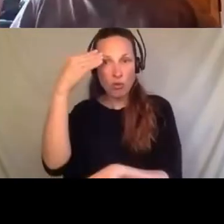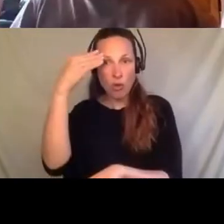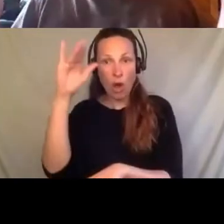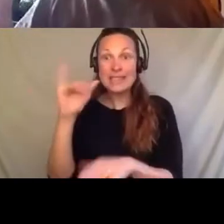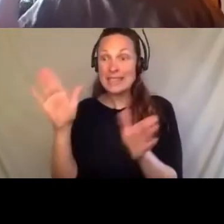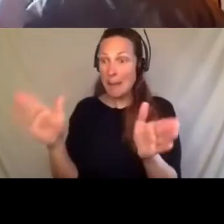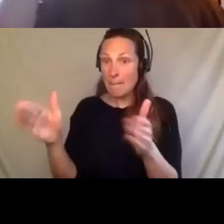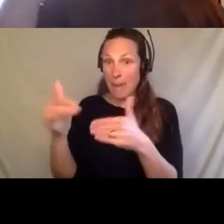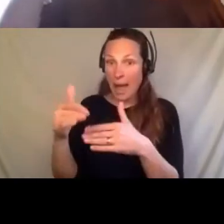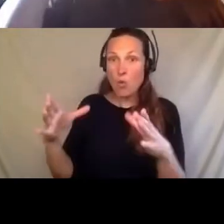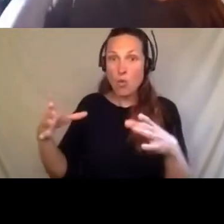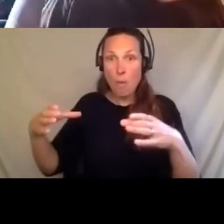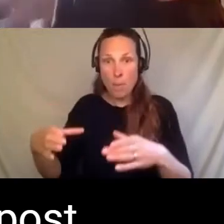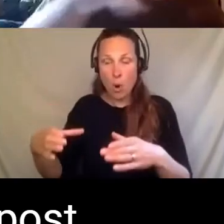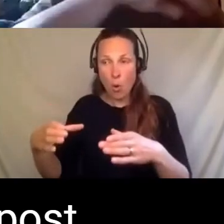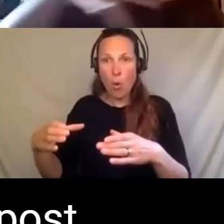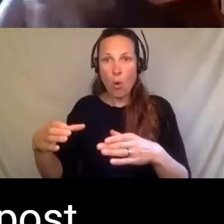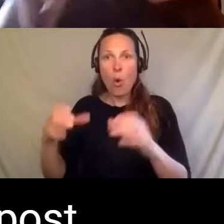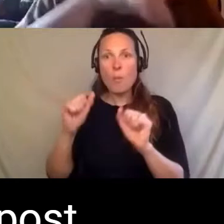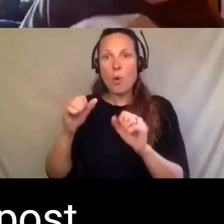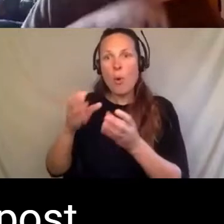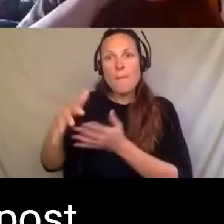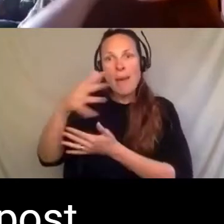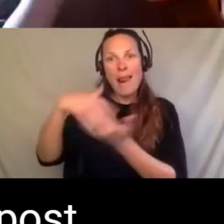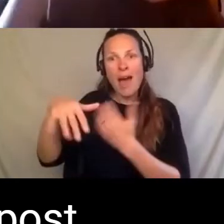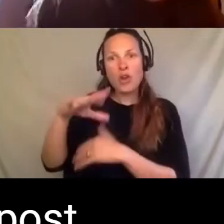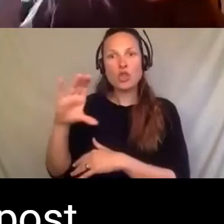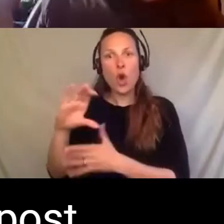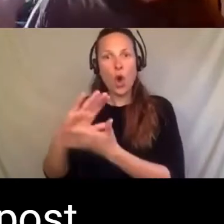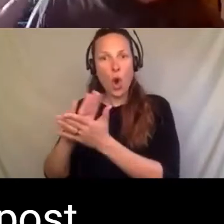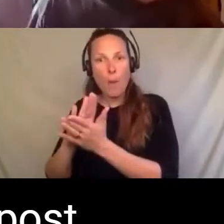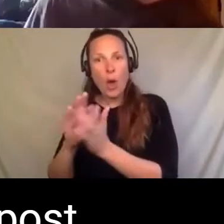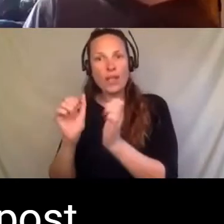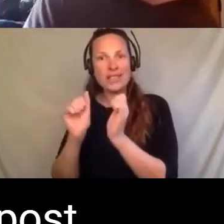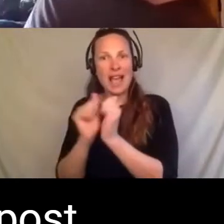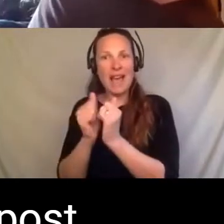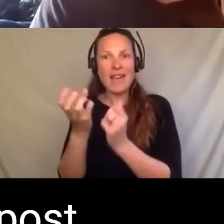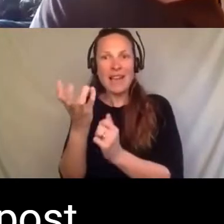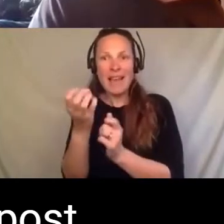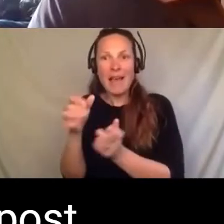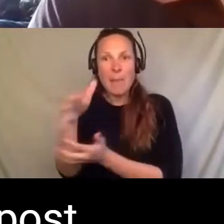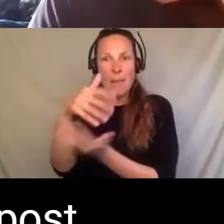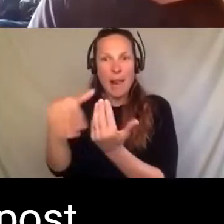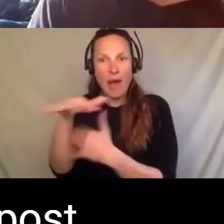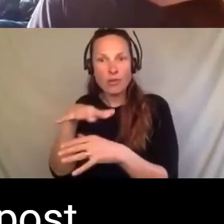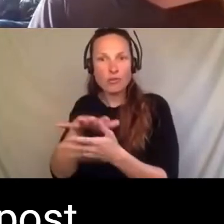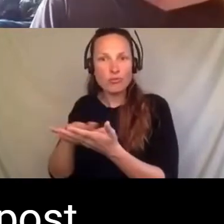un pot ou en pleine terre, vous pouvez mélanger un peu de compost et mettre vos petites graines.